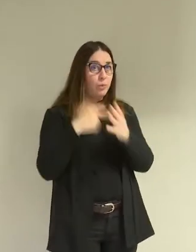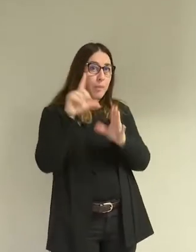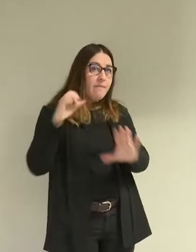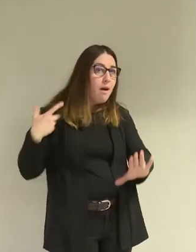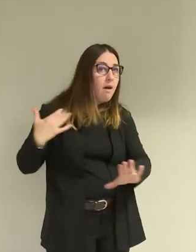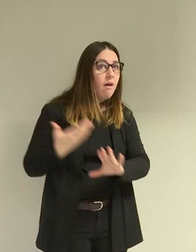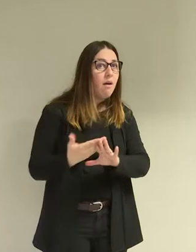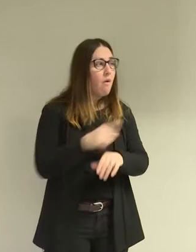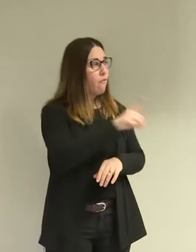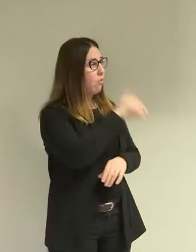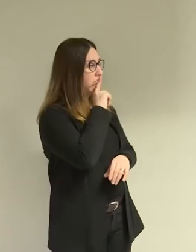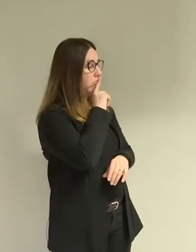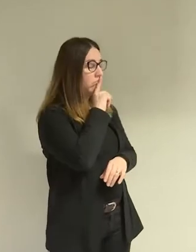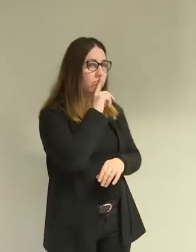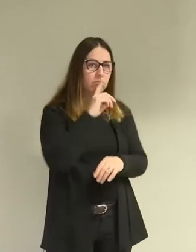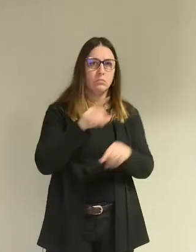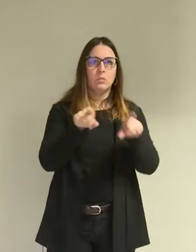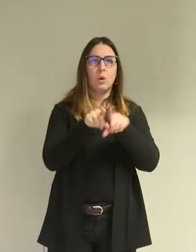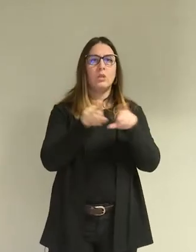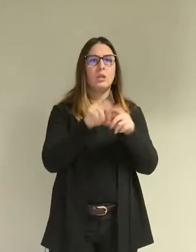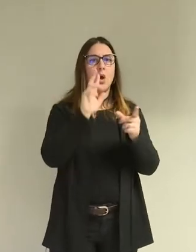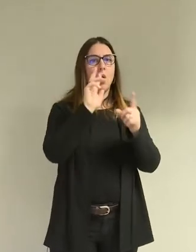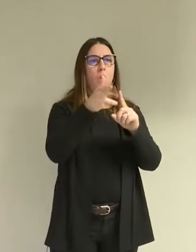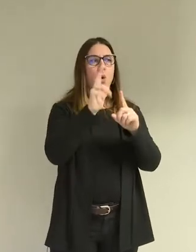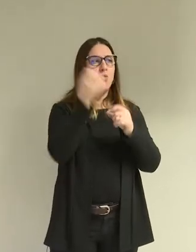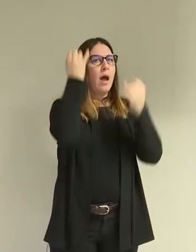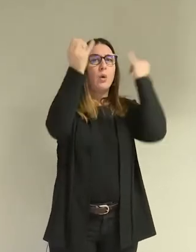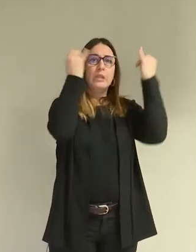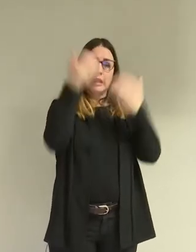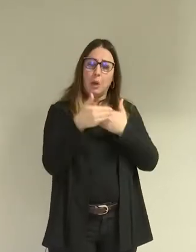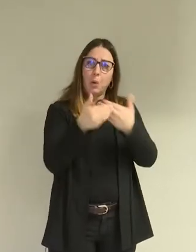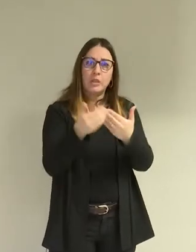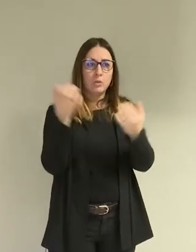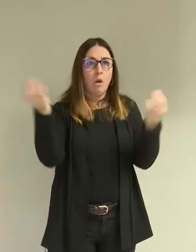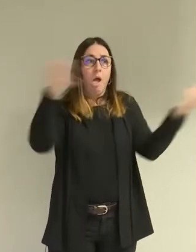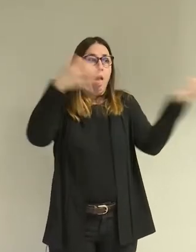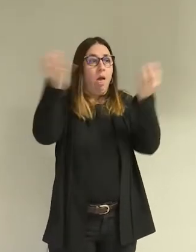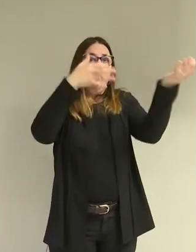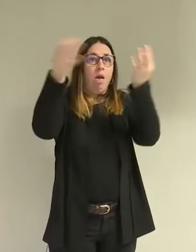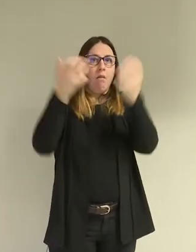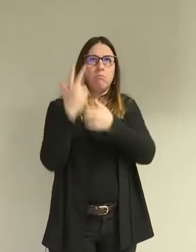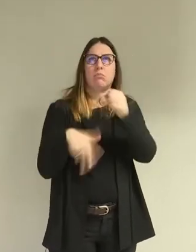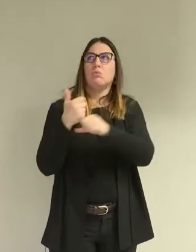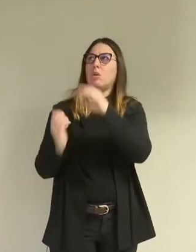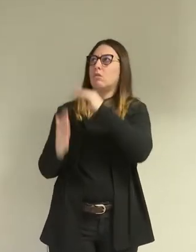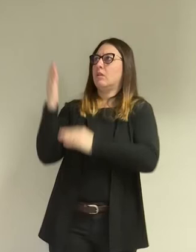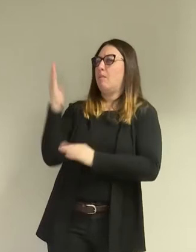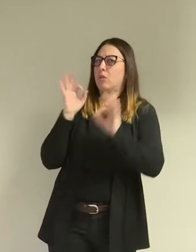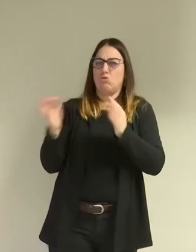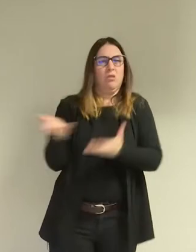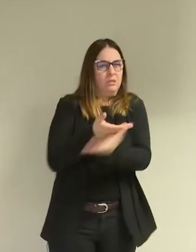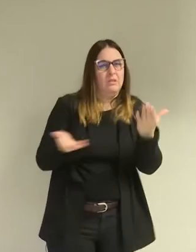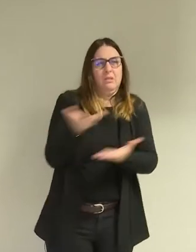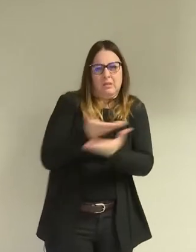l'espace de vie sociale le moulin aux idées poursuit son développement plus près de trois ans après son ouverture en